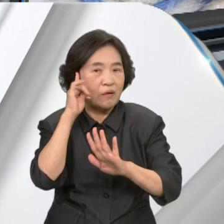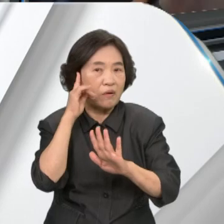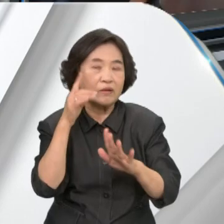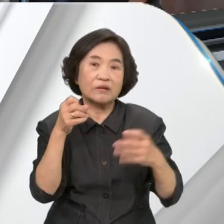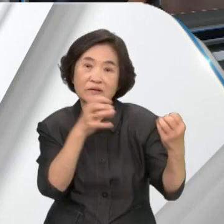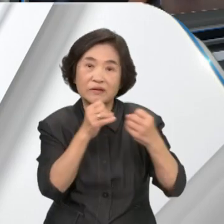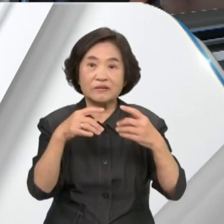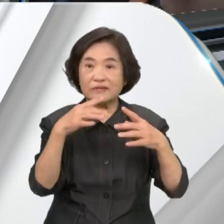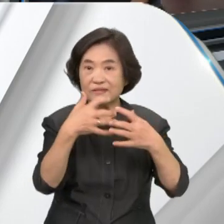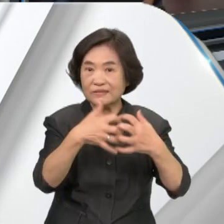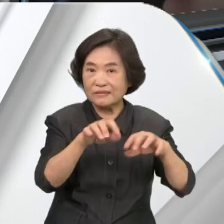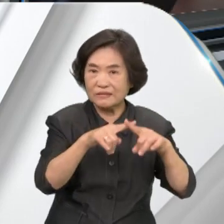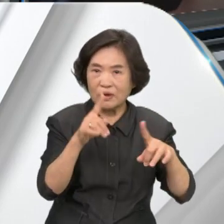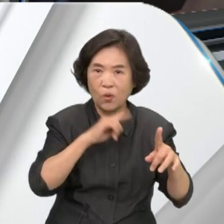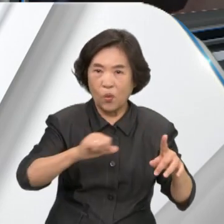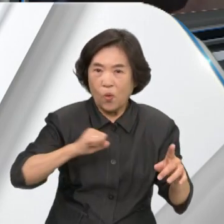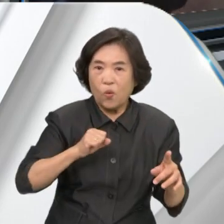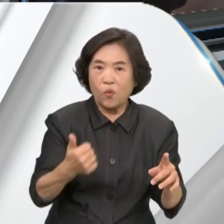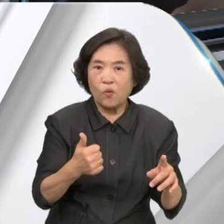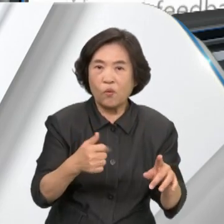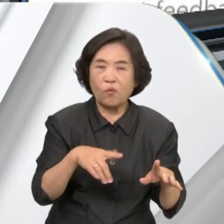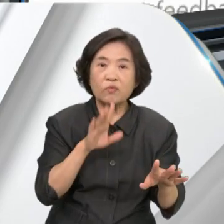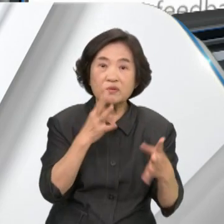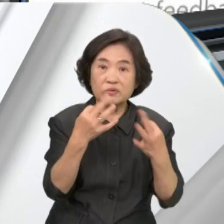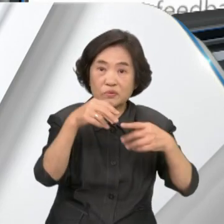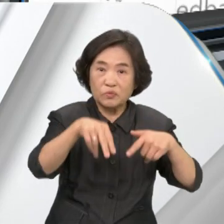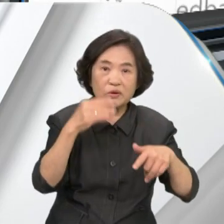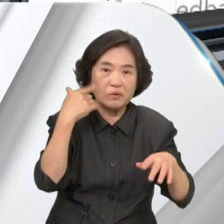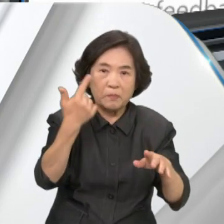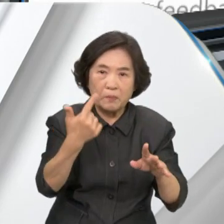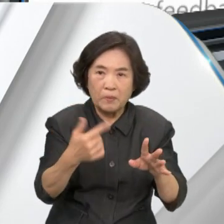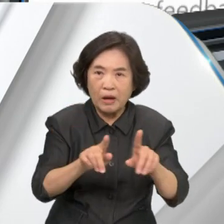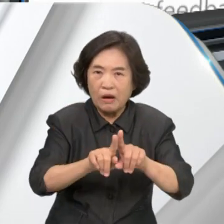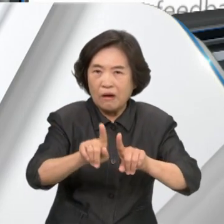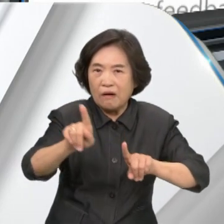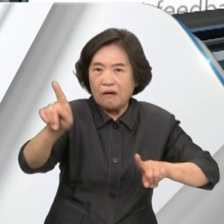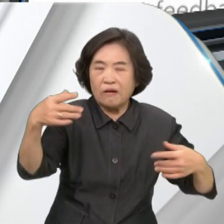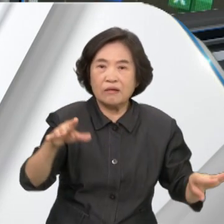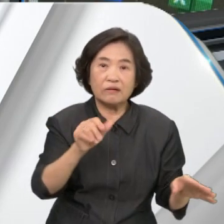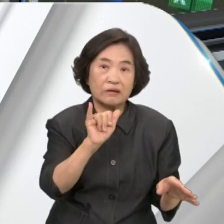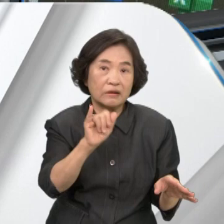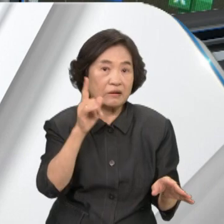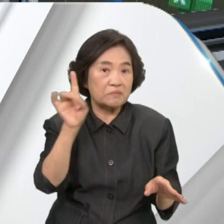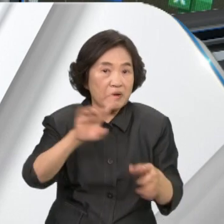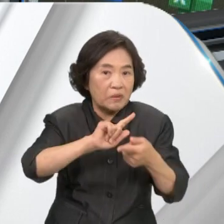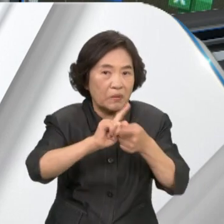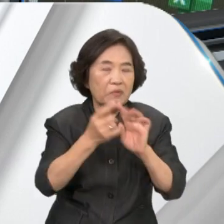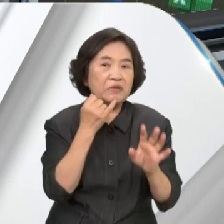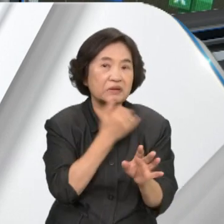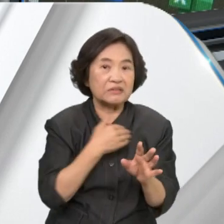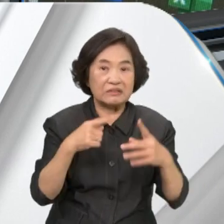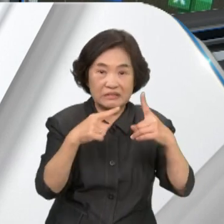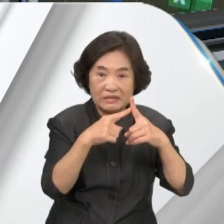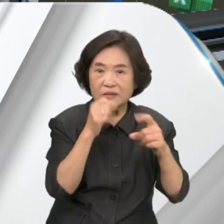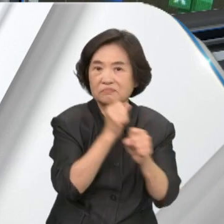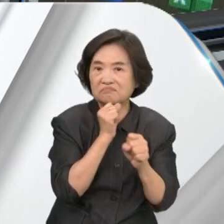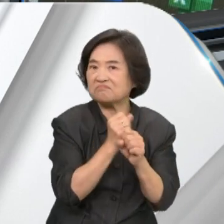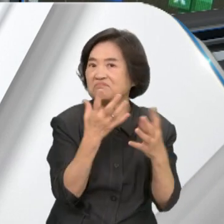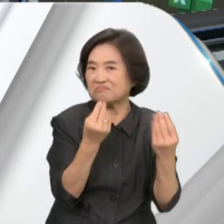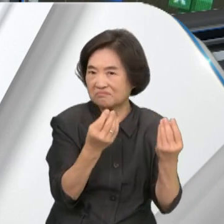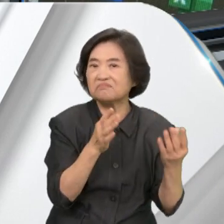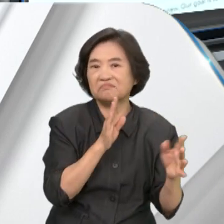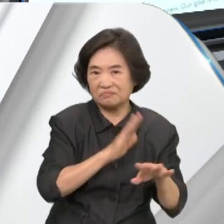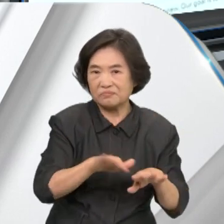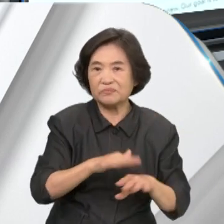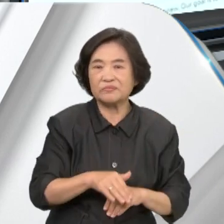变到很难用，所谓政策极其天天的动态，对 AI 带来可能会造成东东耳无